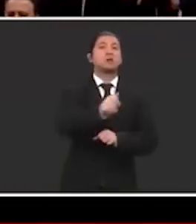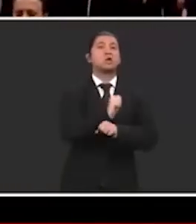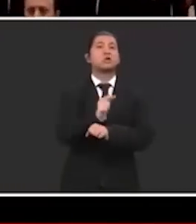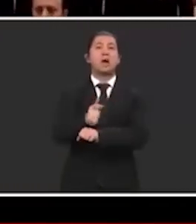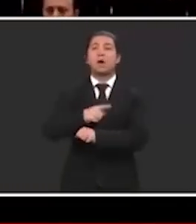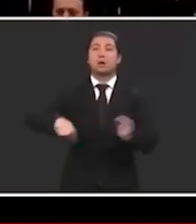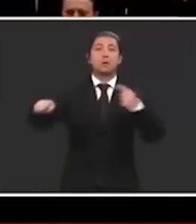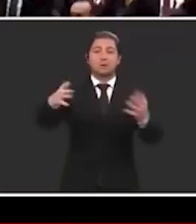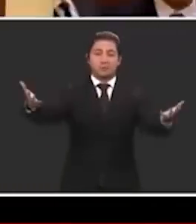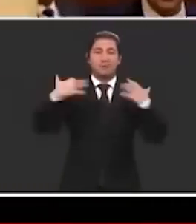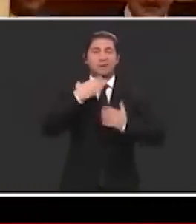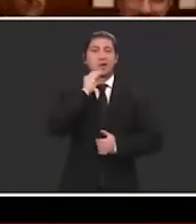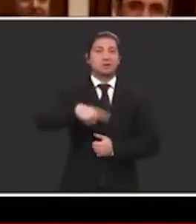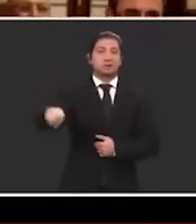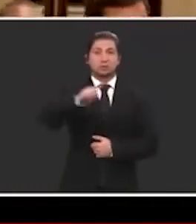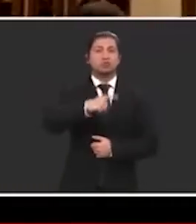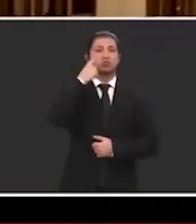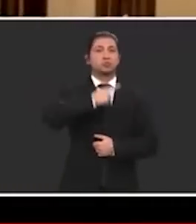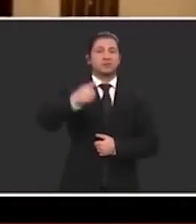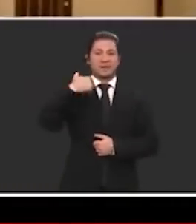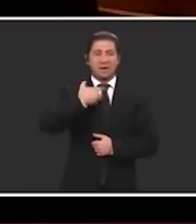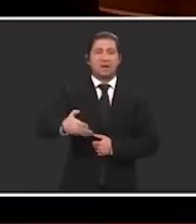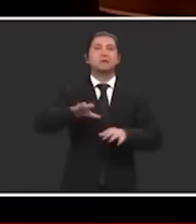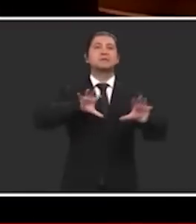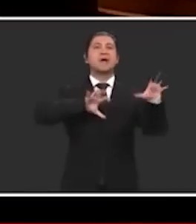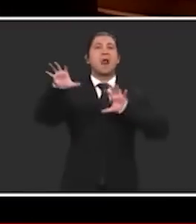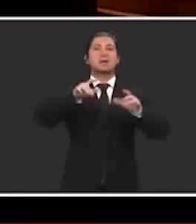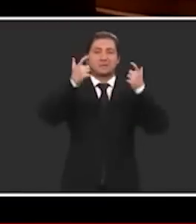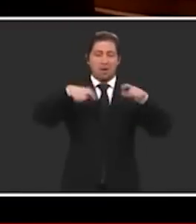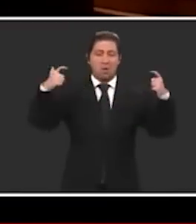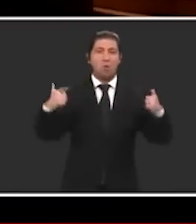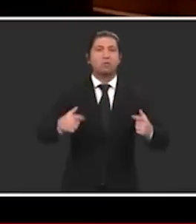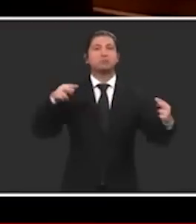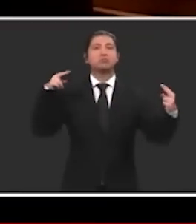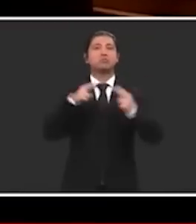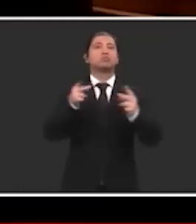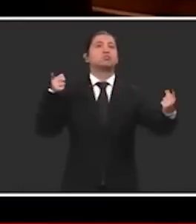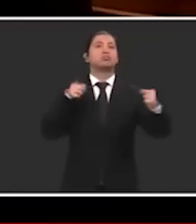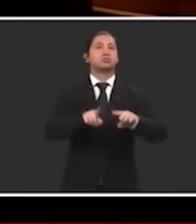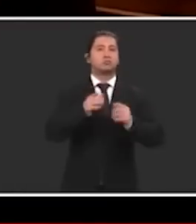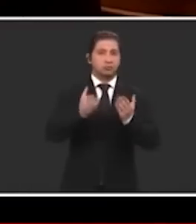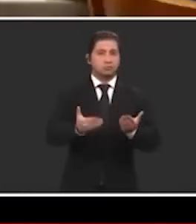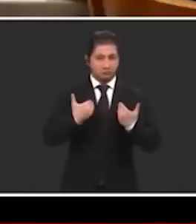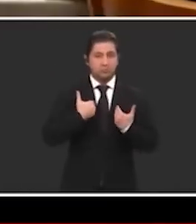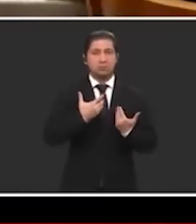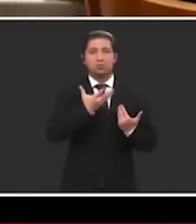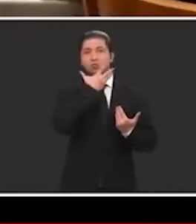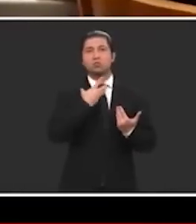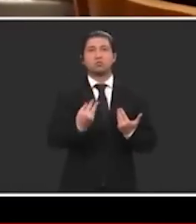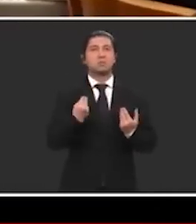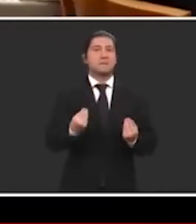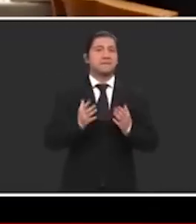gelen gençlerimizle külliyemizin sergi salonunda yaptığımız buluşma gerçekten